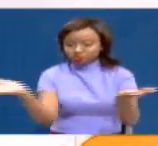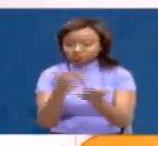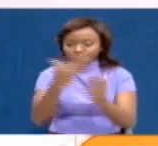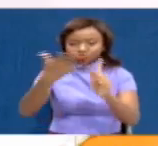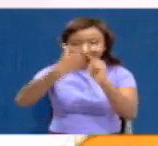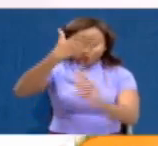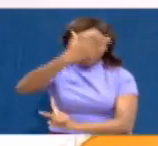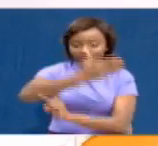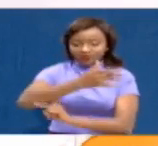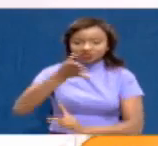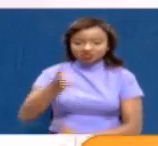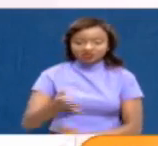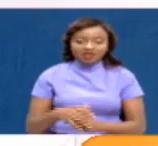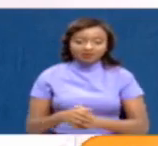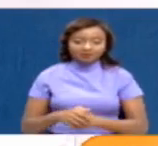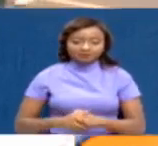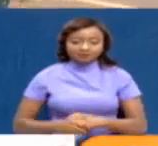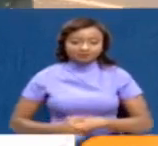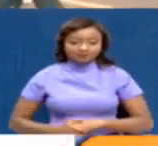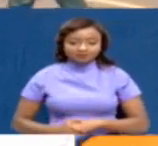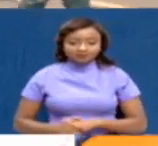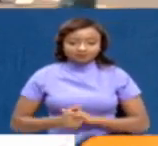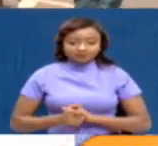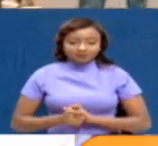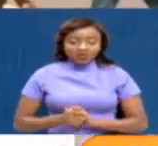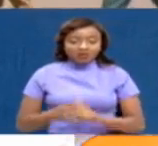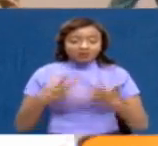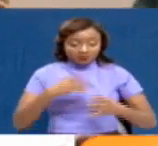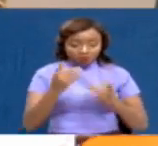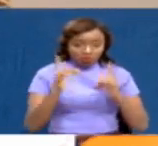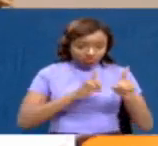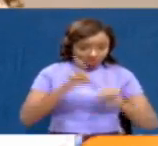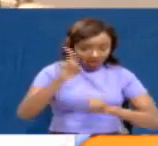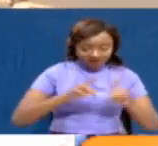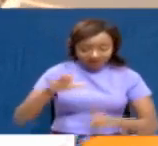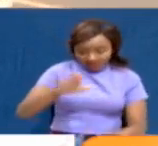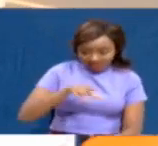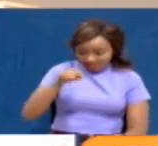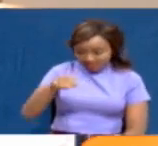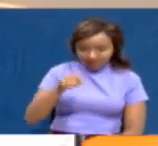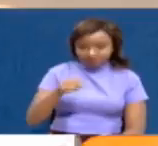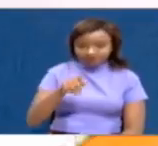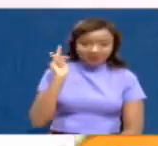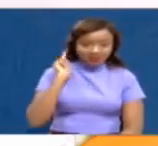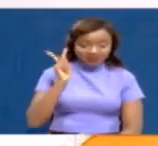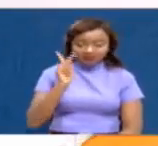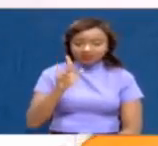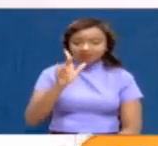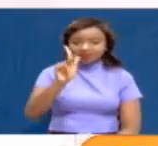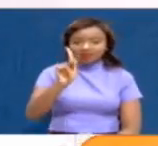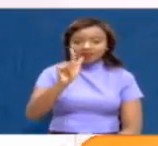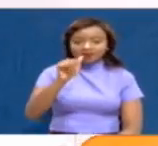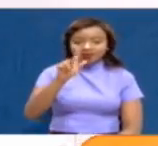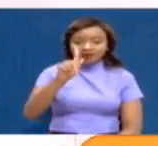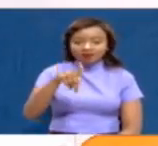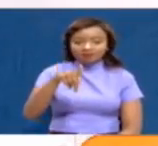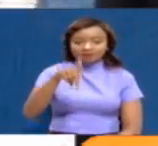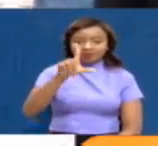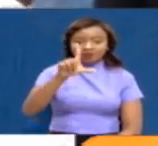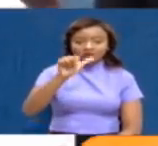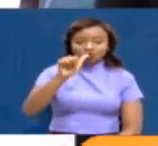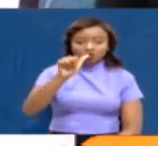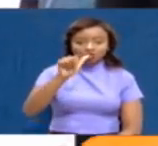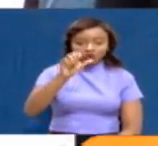hili lililoko kati ya Sotik na Chebilat. Wasafiri katika barabara hii ya Kisii Kaplong wakilazimika kutumia barabara